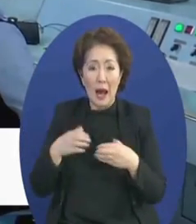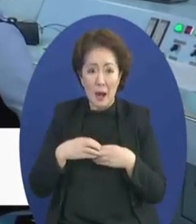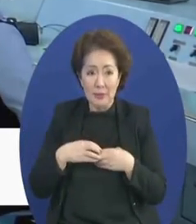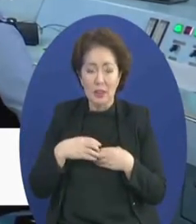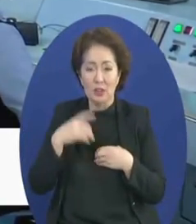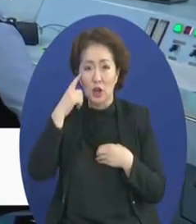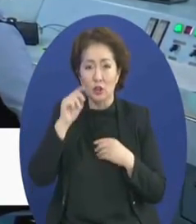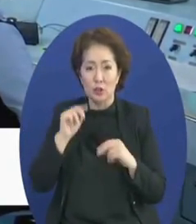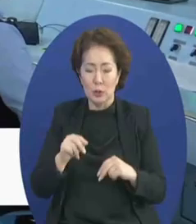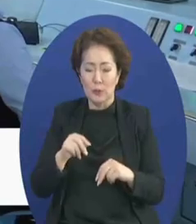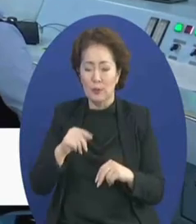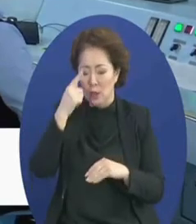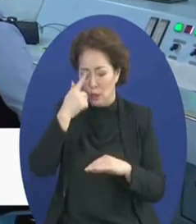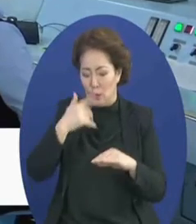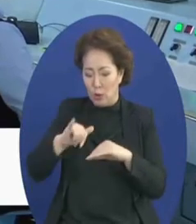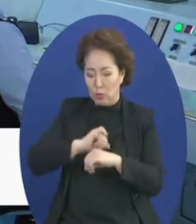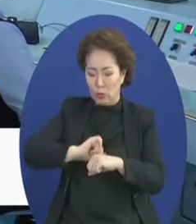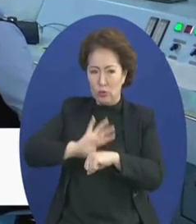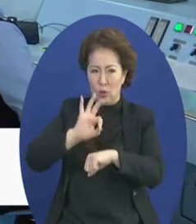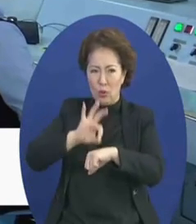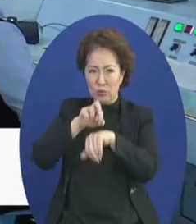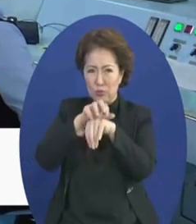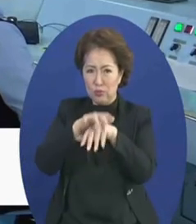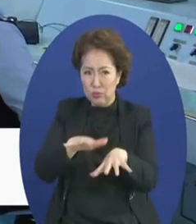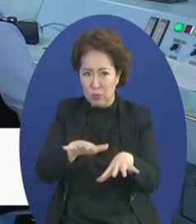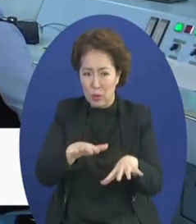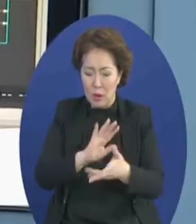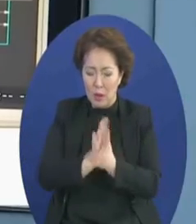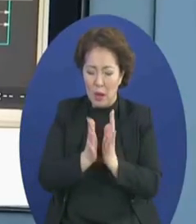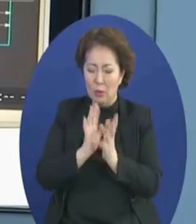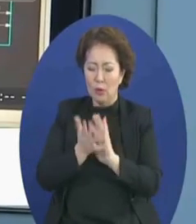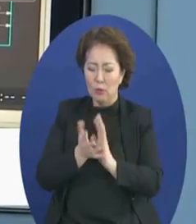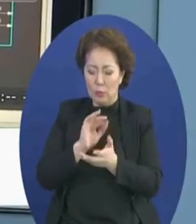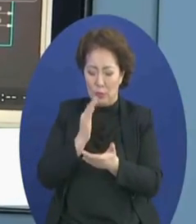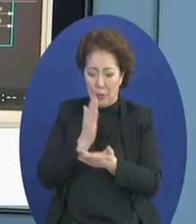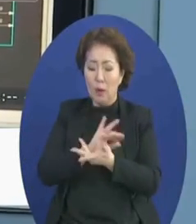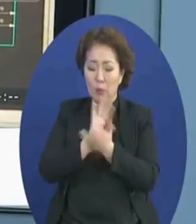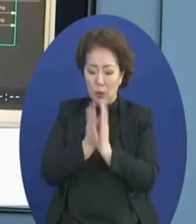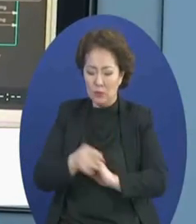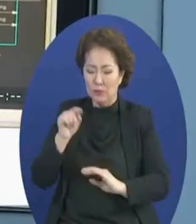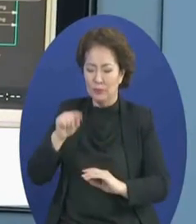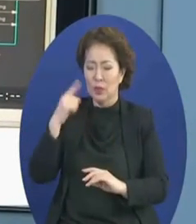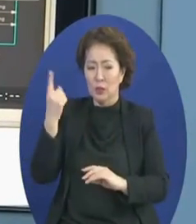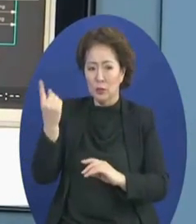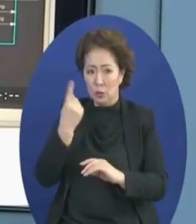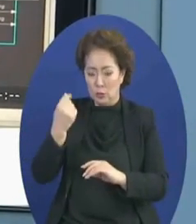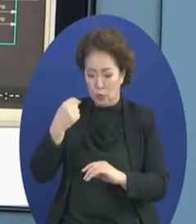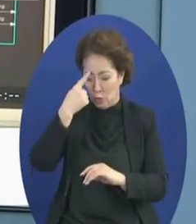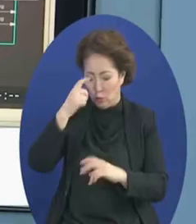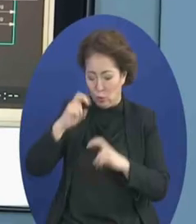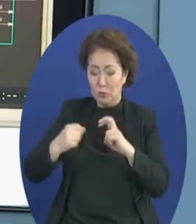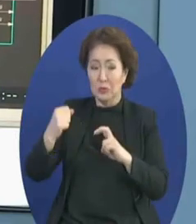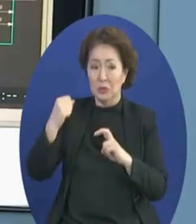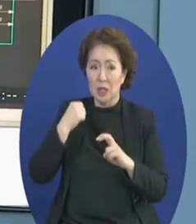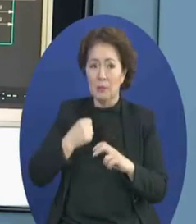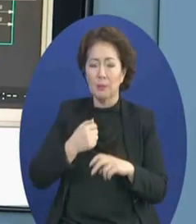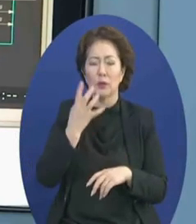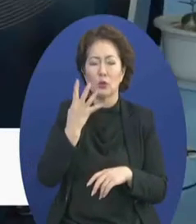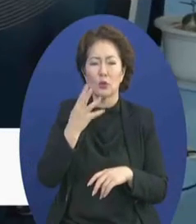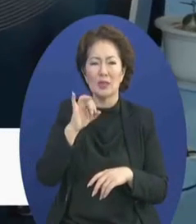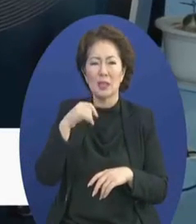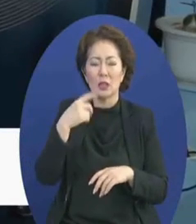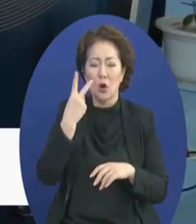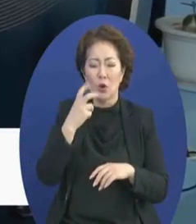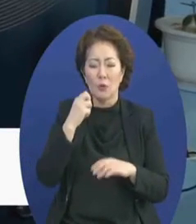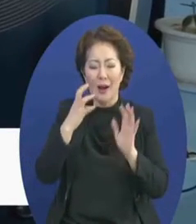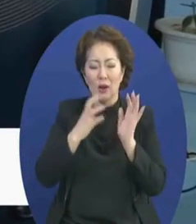улс цар тахлын үед ч эрчим хүчний хэрэглээгээ дотоодоос ангах ажлыг цалгардуулаагүй 4-р цахилгаан станцын өргөтгөл шинжилгээг 2019 оноос хойш